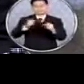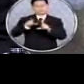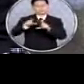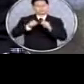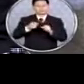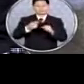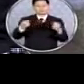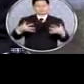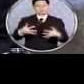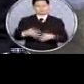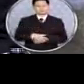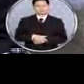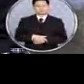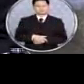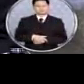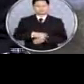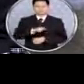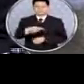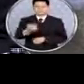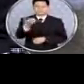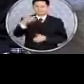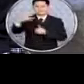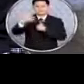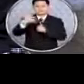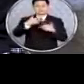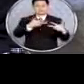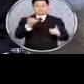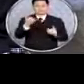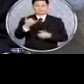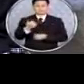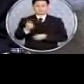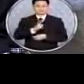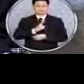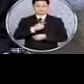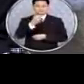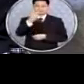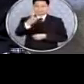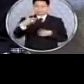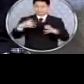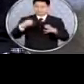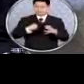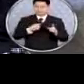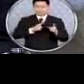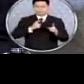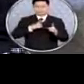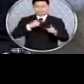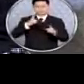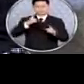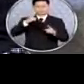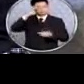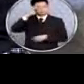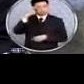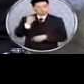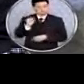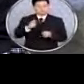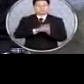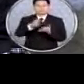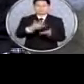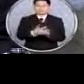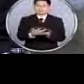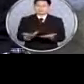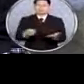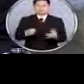没有任何的问题。其次呢，您刚才问到我们蔡主席，说他不承认九二共识，将来怎么处理两岸关系？其实这个真的是一个